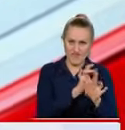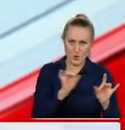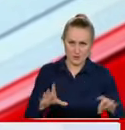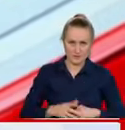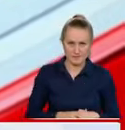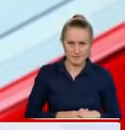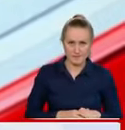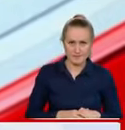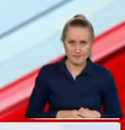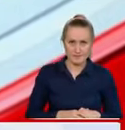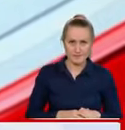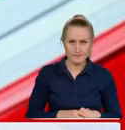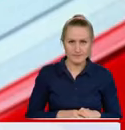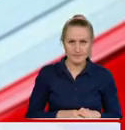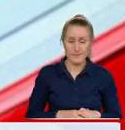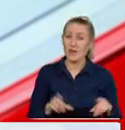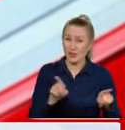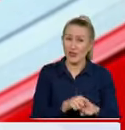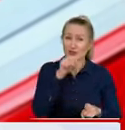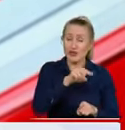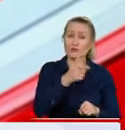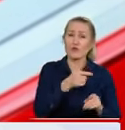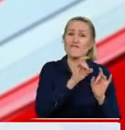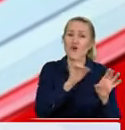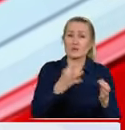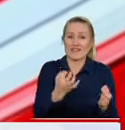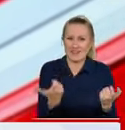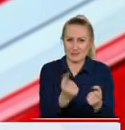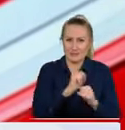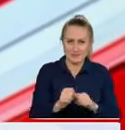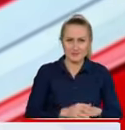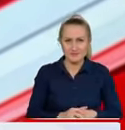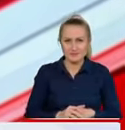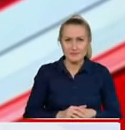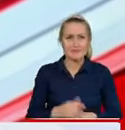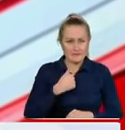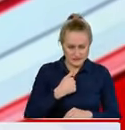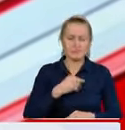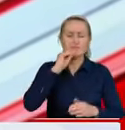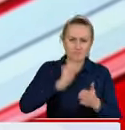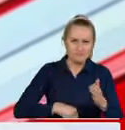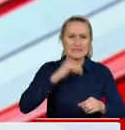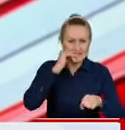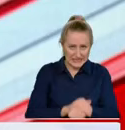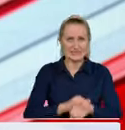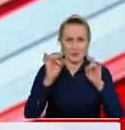tym temu, który nas w tej chwili zaatakował. Jestem i dwoma rękami się podpisuję za tym, żeby nie tylko Polska,